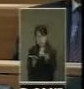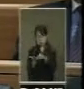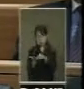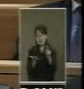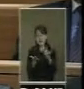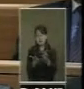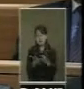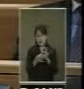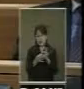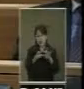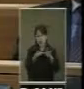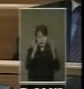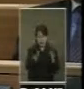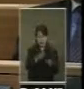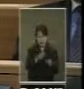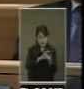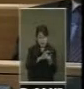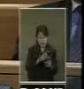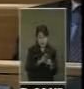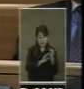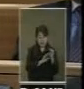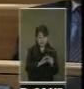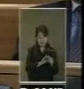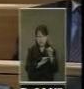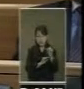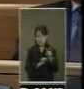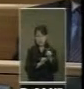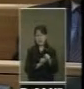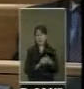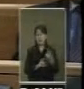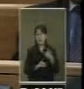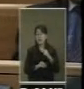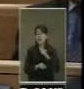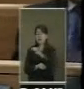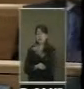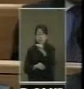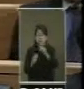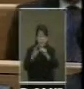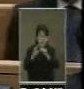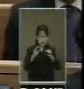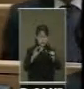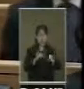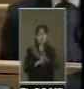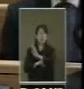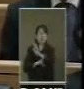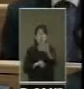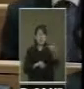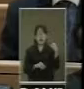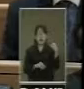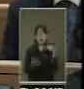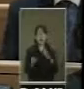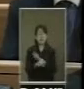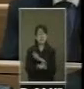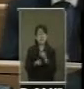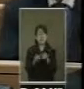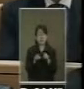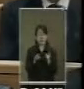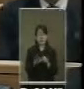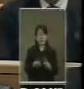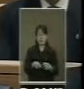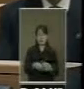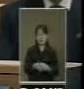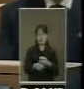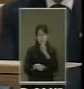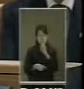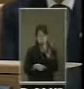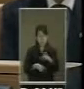ามีอยู่ในรังนกกระจอกทุกท่านที่อยู่ในที่นี้ก็ต้องได้รับด้วยดิฉันกล้าเอ